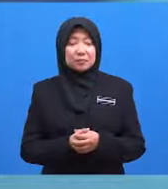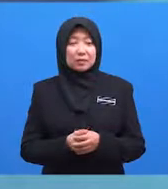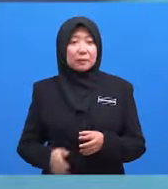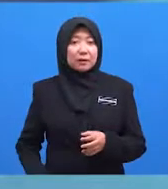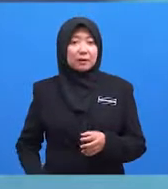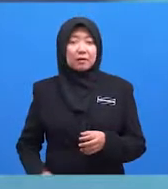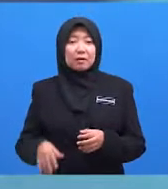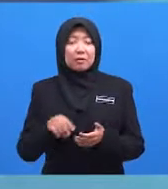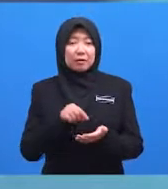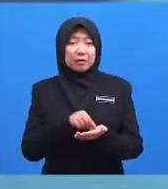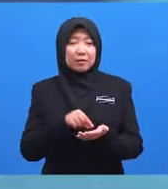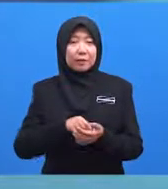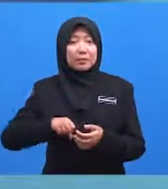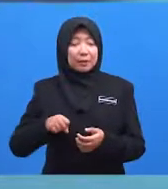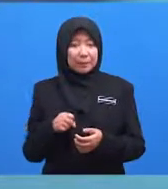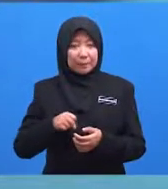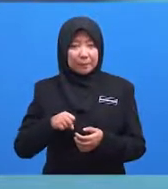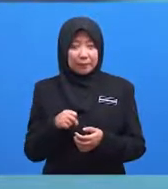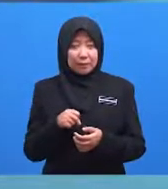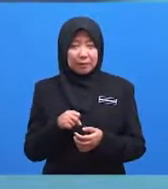kepak ayam